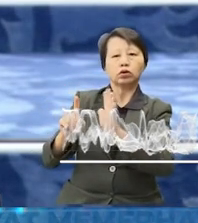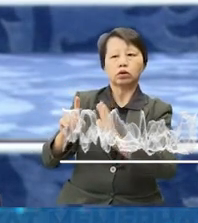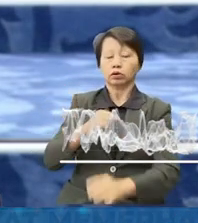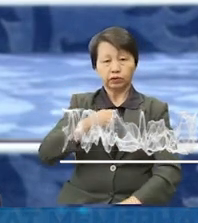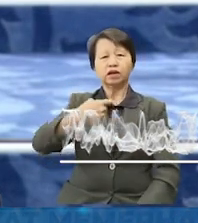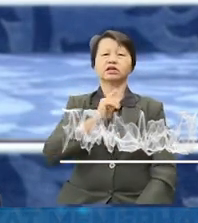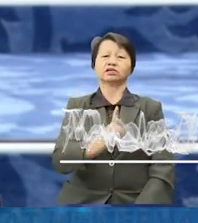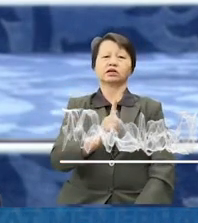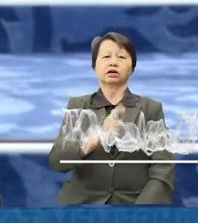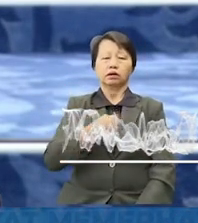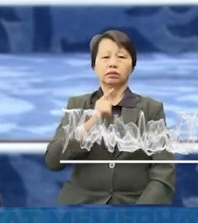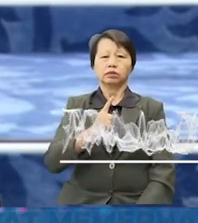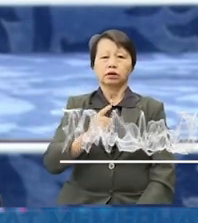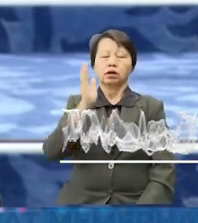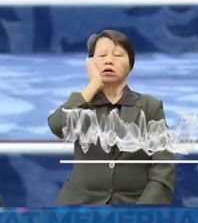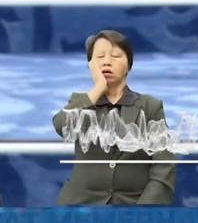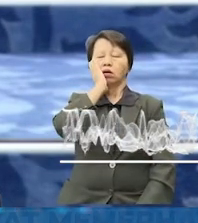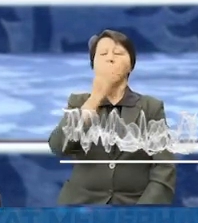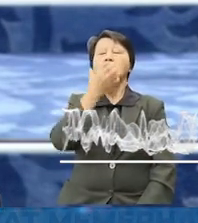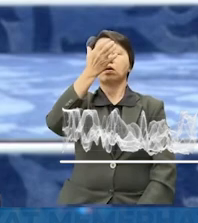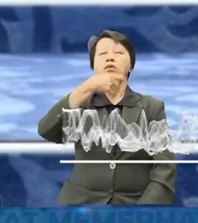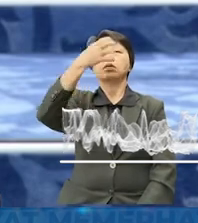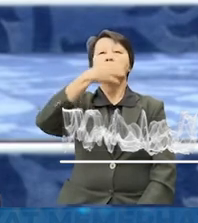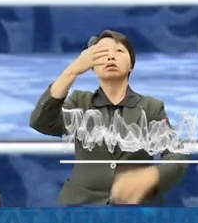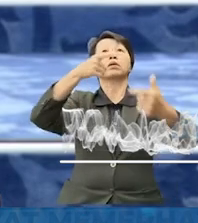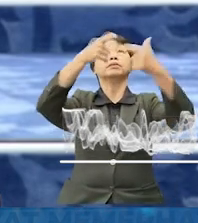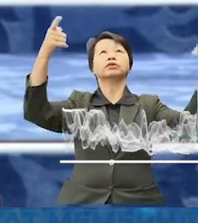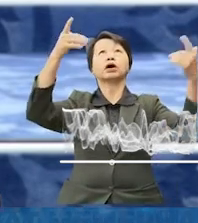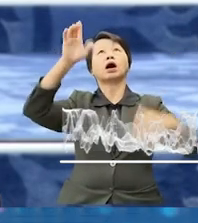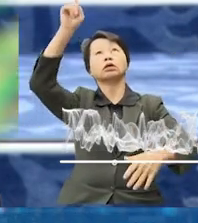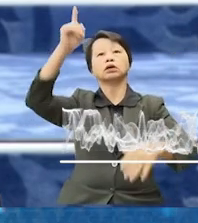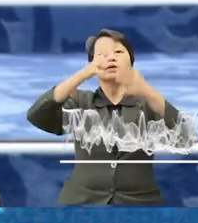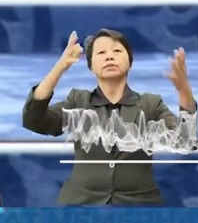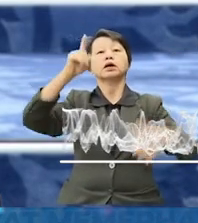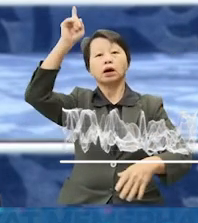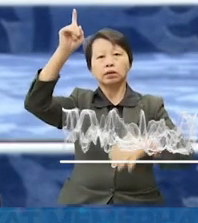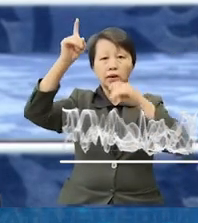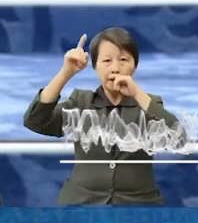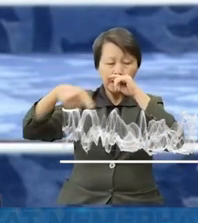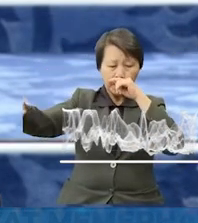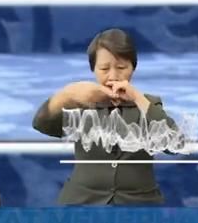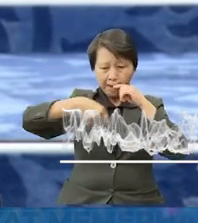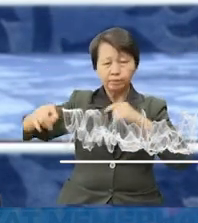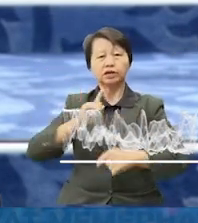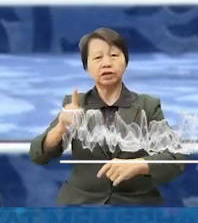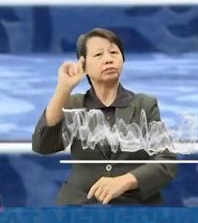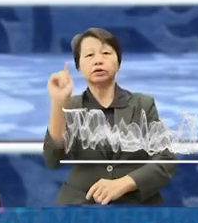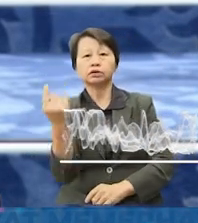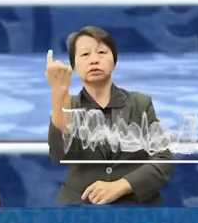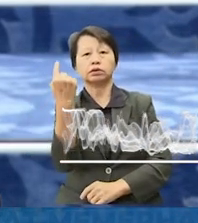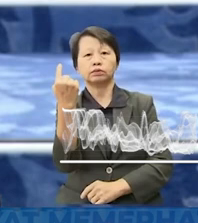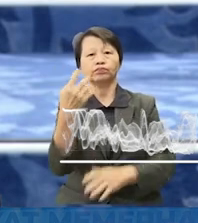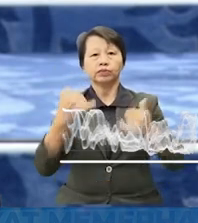Muslim. Takbir artinya melaungkan tentang kebesaran Allah Ta'ala. Tak ada khilaf di antara kita. Hal ini